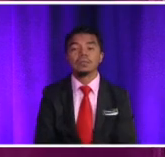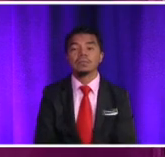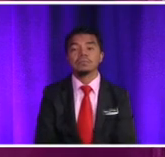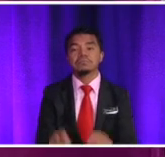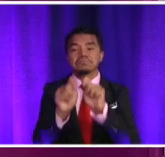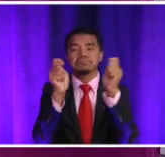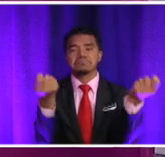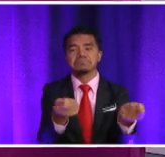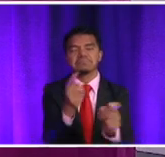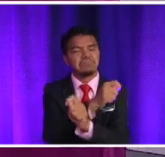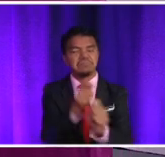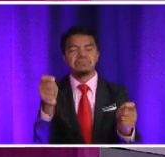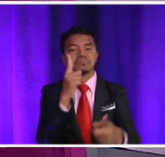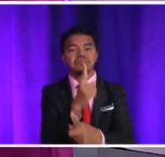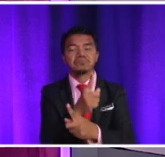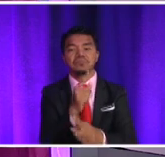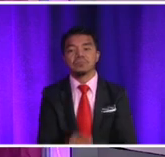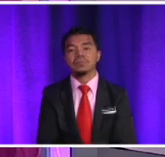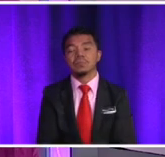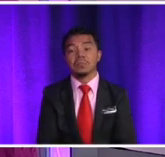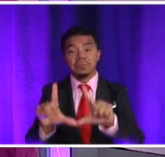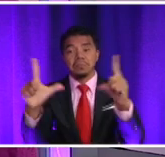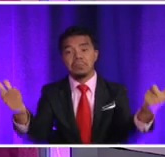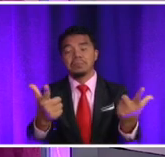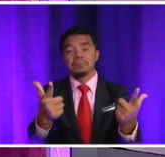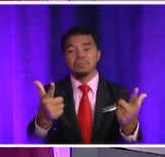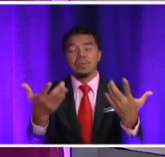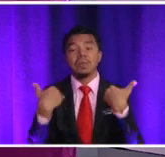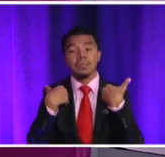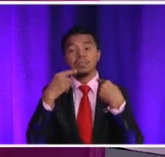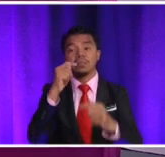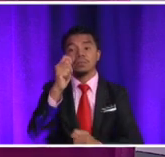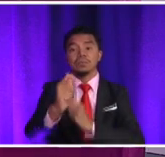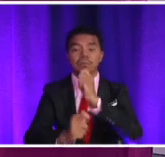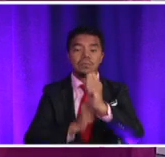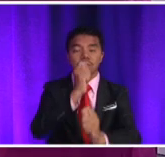karena lokasi kedai itu berada di tingkat 2 Oke